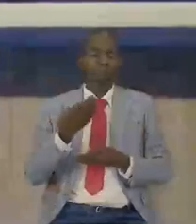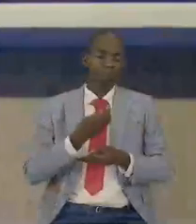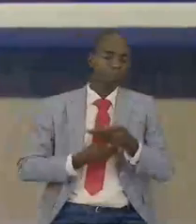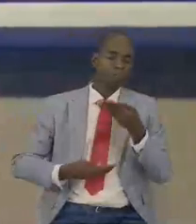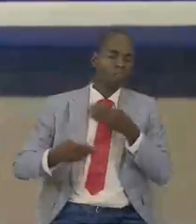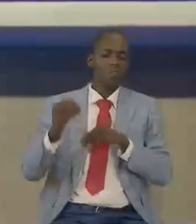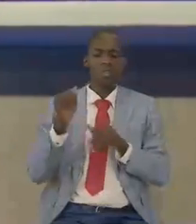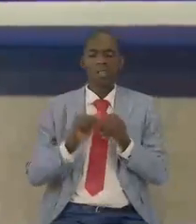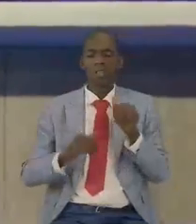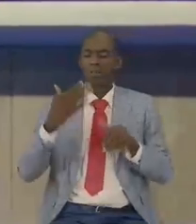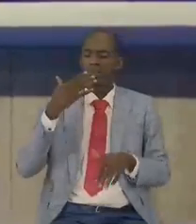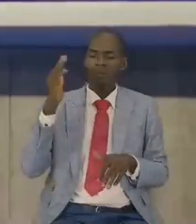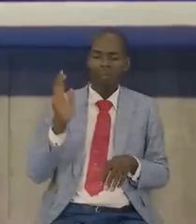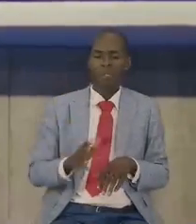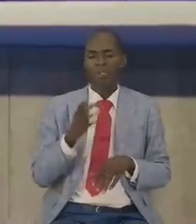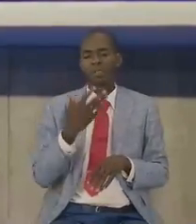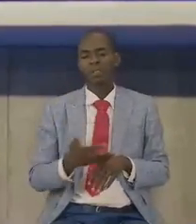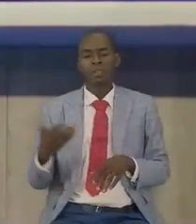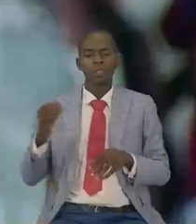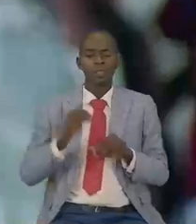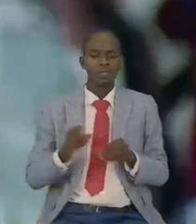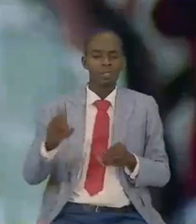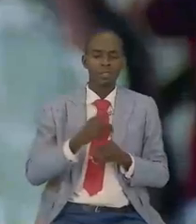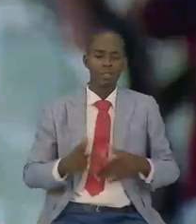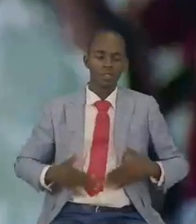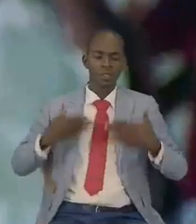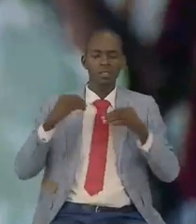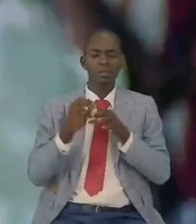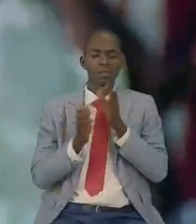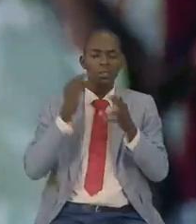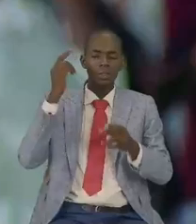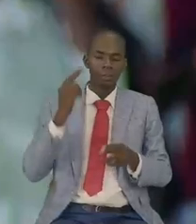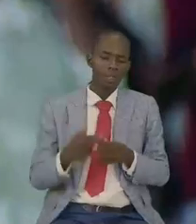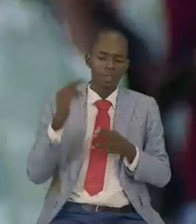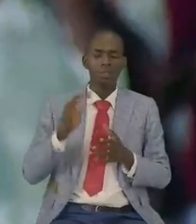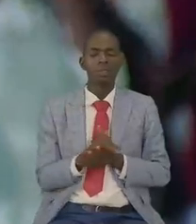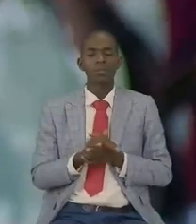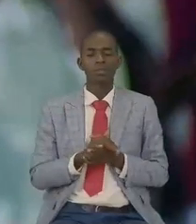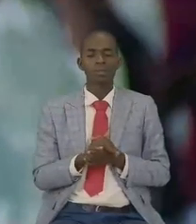et renverse toute mauvaise chose de leur vie au nom de Jésus.